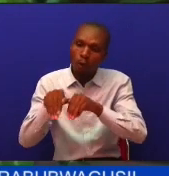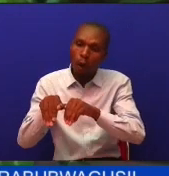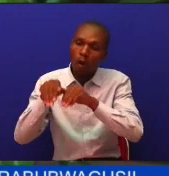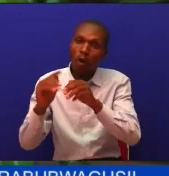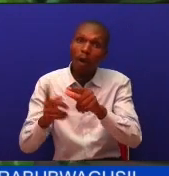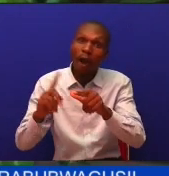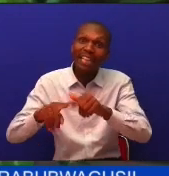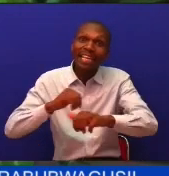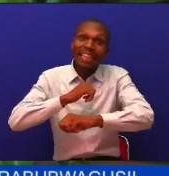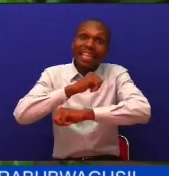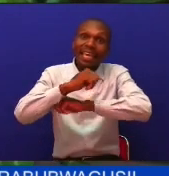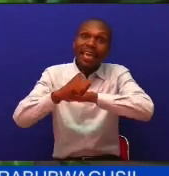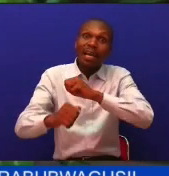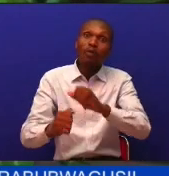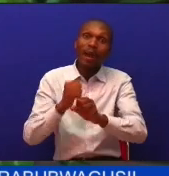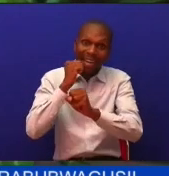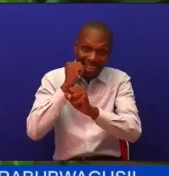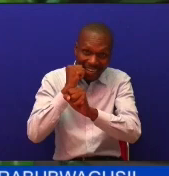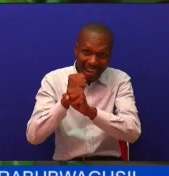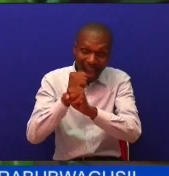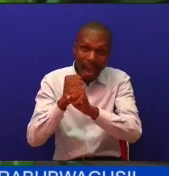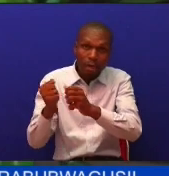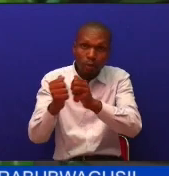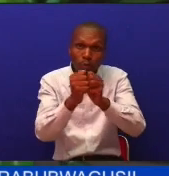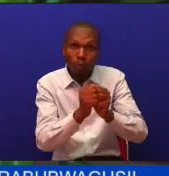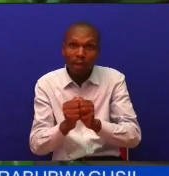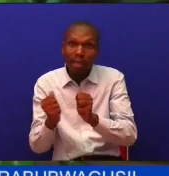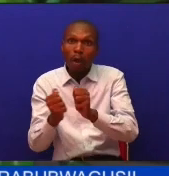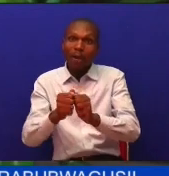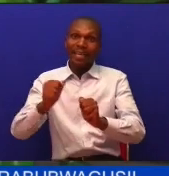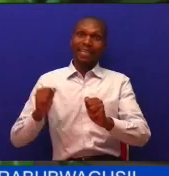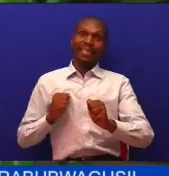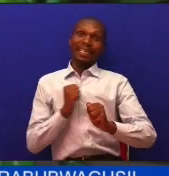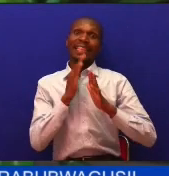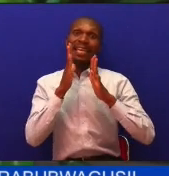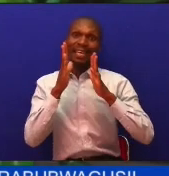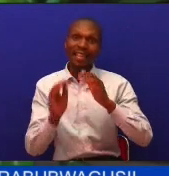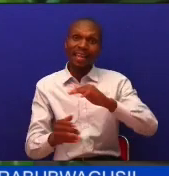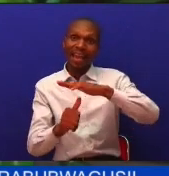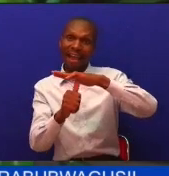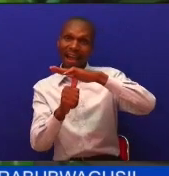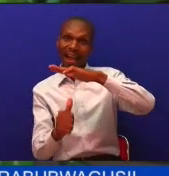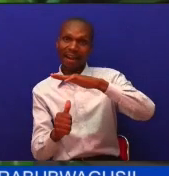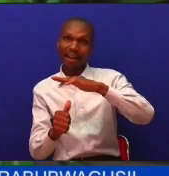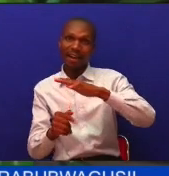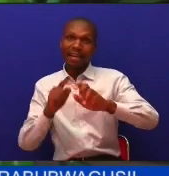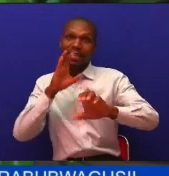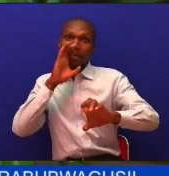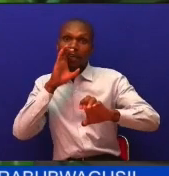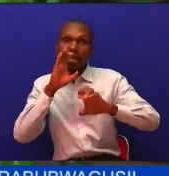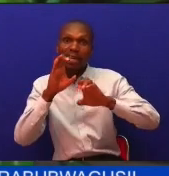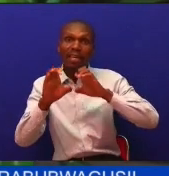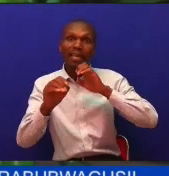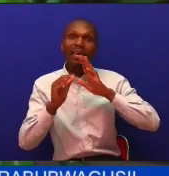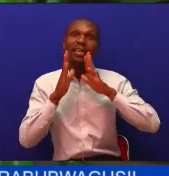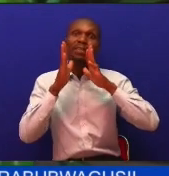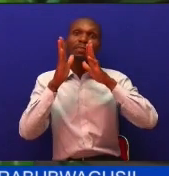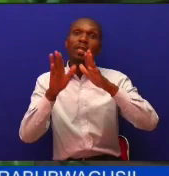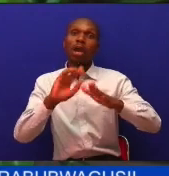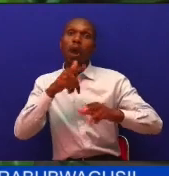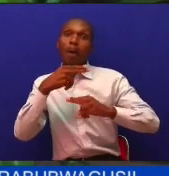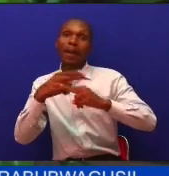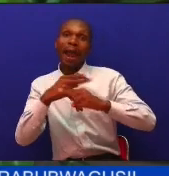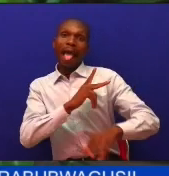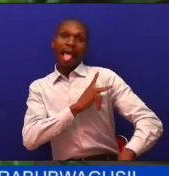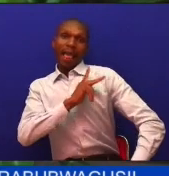ege tambo kere kio kia nyati kwa bake wakwa amo ne bunge ye senate. Nseo borai wamo nagaliwe bunge yo Dr. Amazon Jeffa